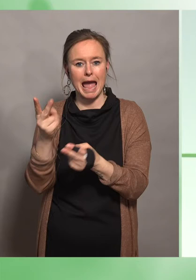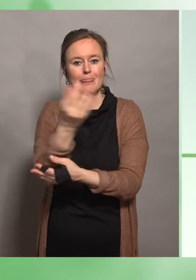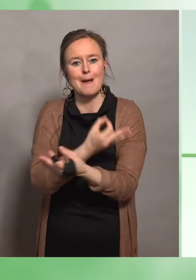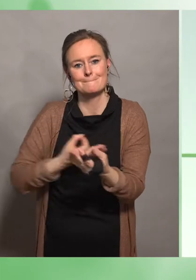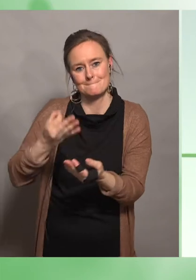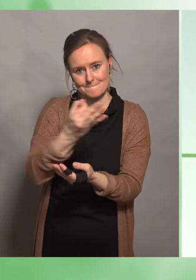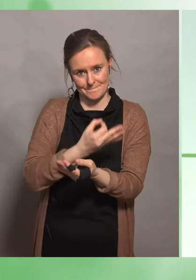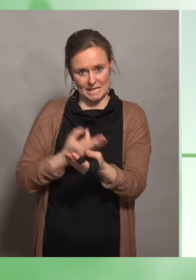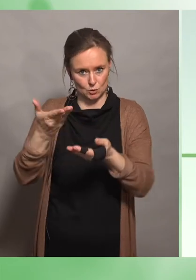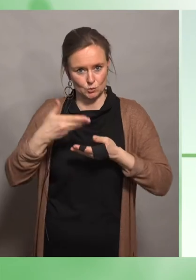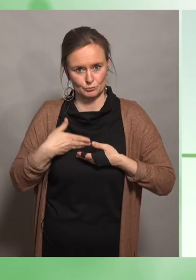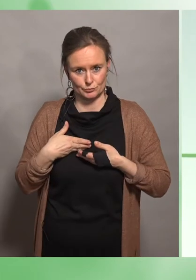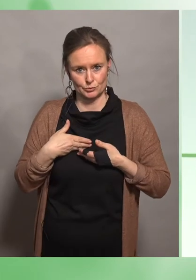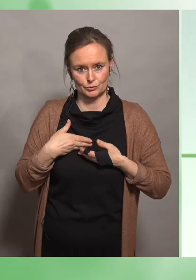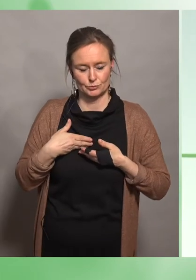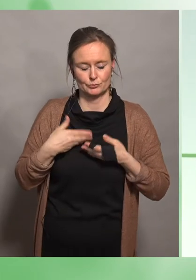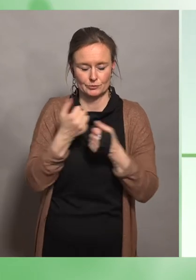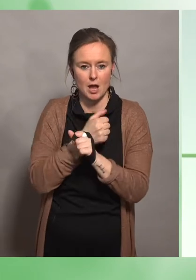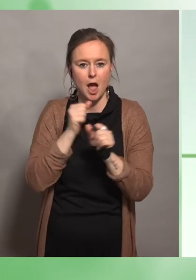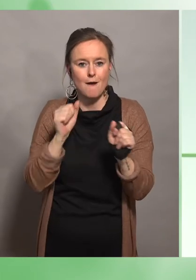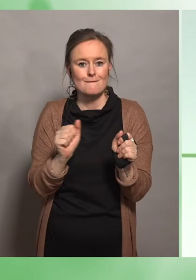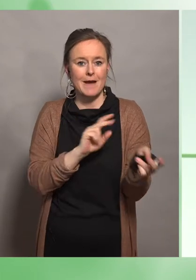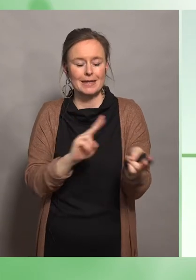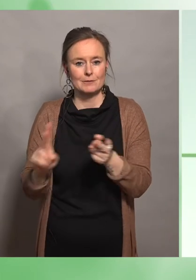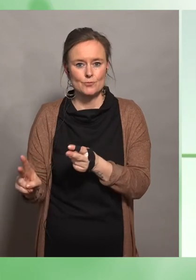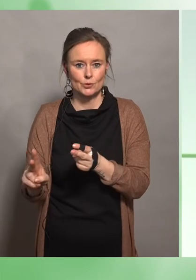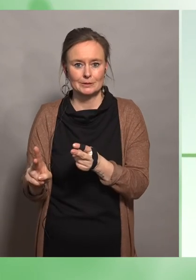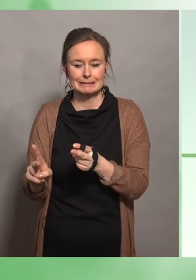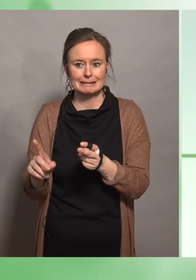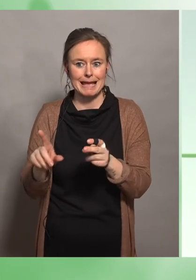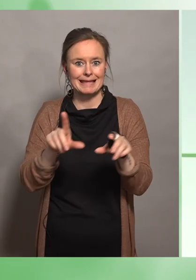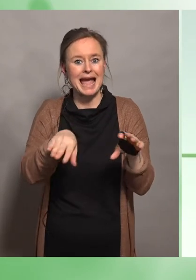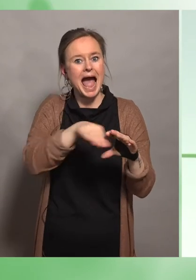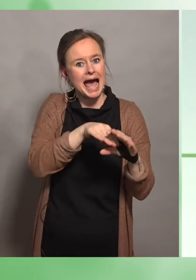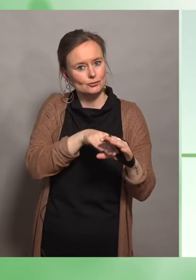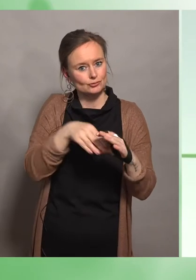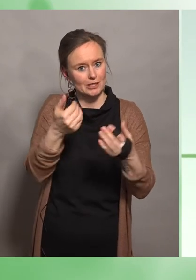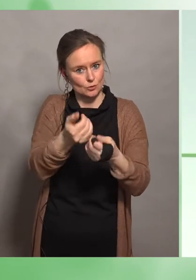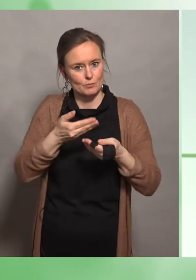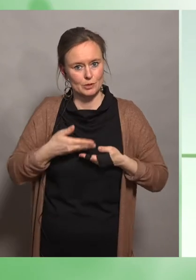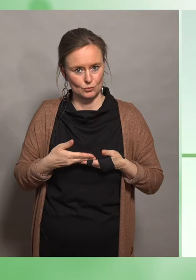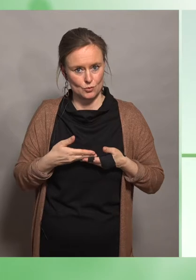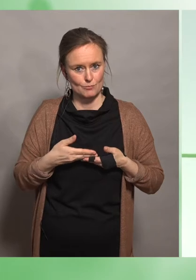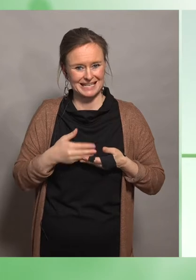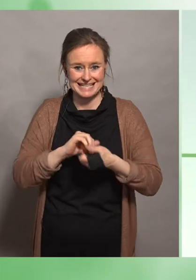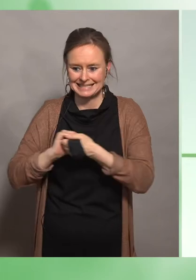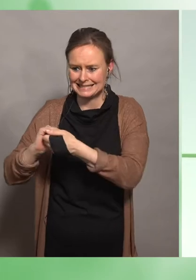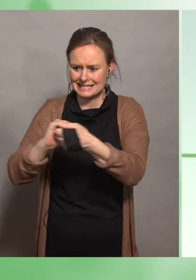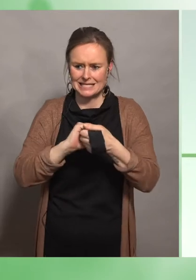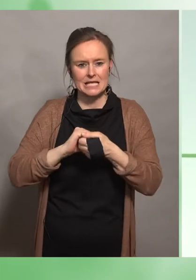Zugang zur Beschäftigung gibt, dass die Gesellschaft wirklich barrierefrei ausgerichtet